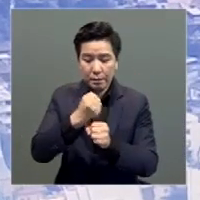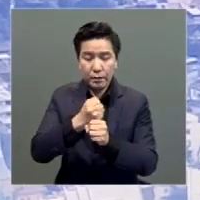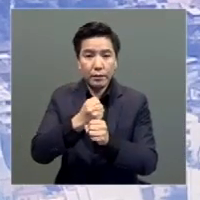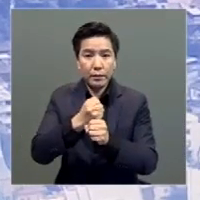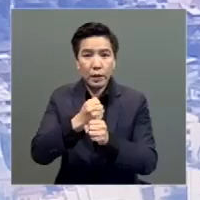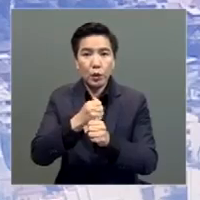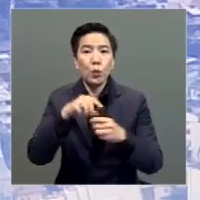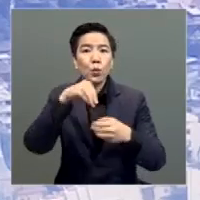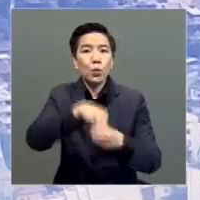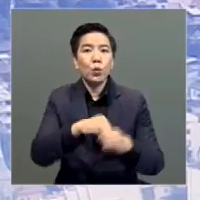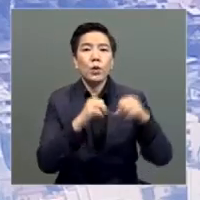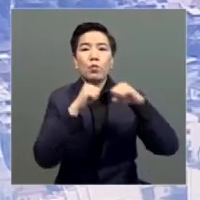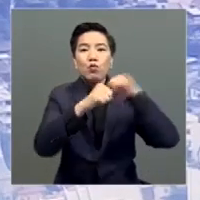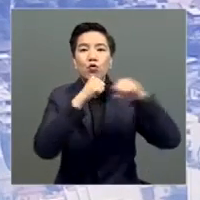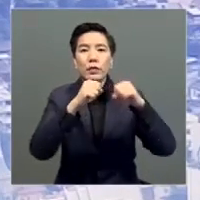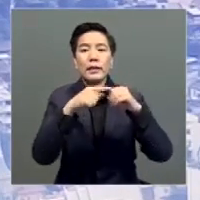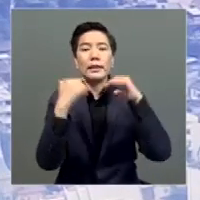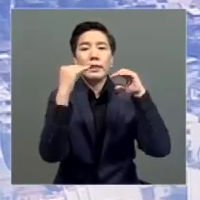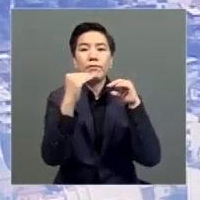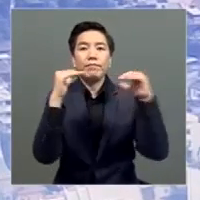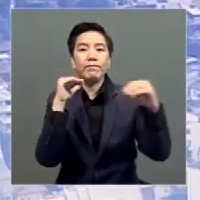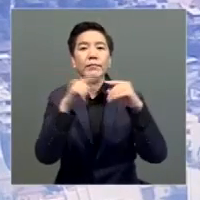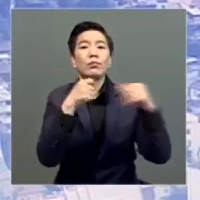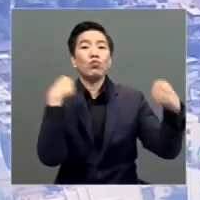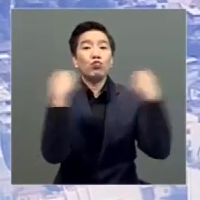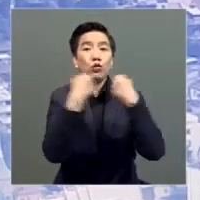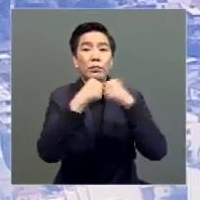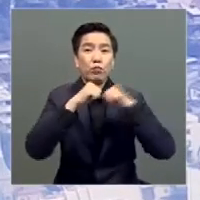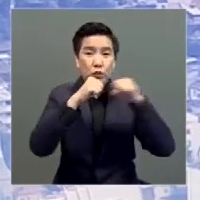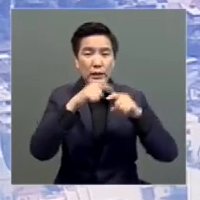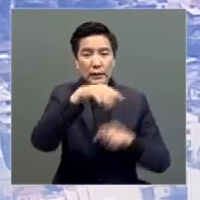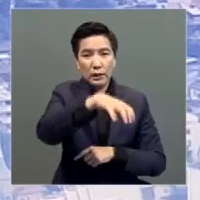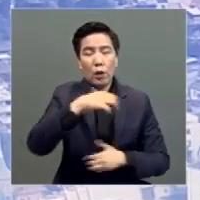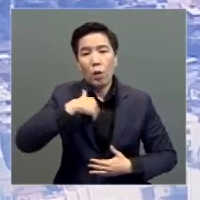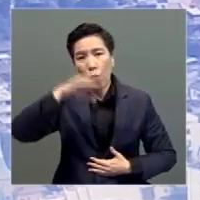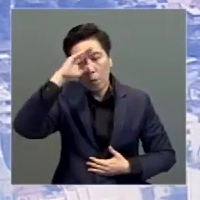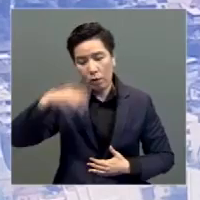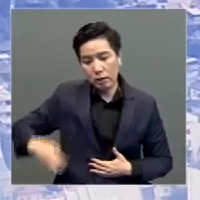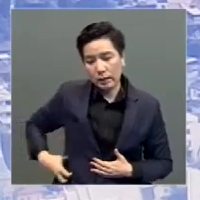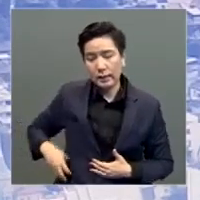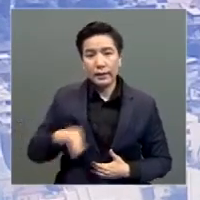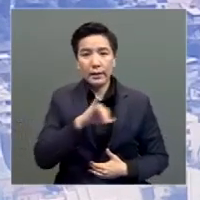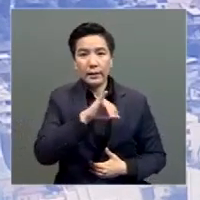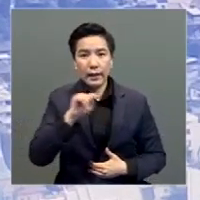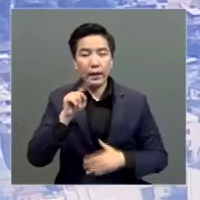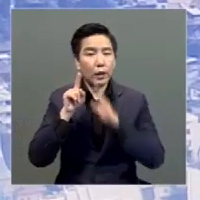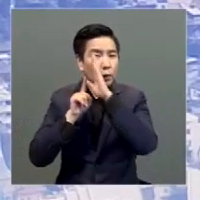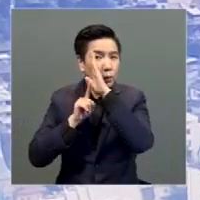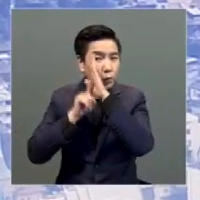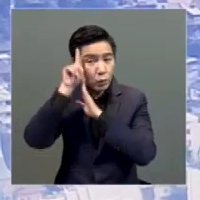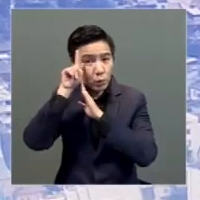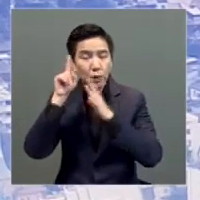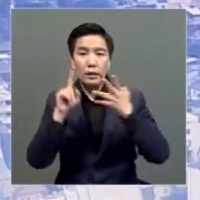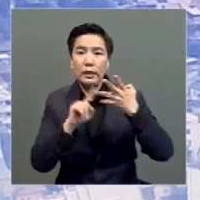ที่สนามมวยราชดำเนินนะครับมีโรคประจำตัวทั้งโรคไตความดันโลหิตสูงน